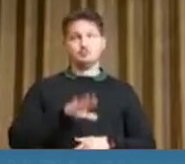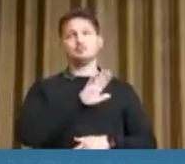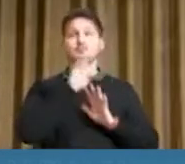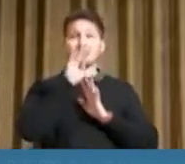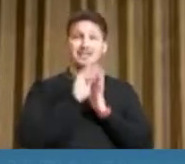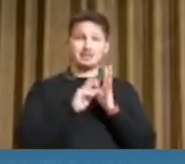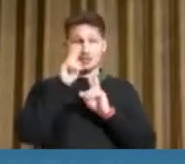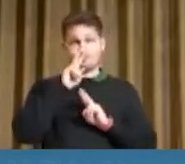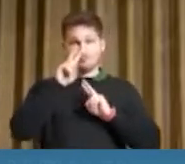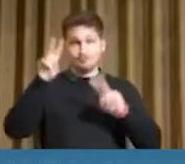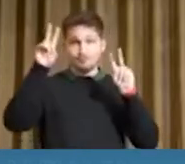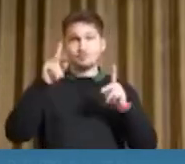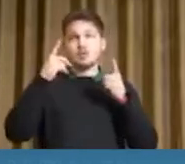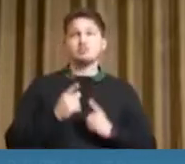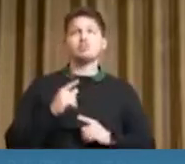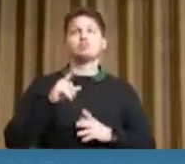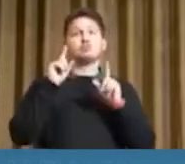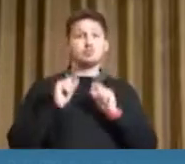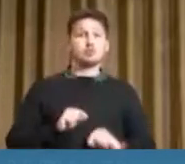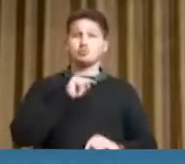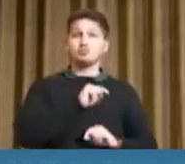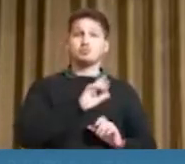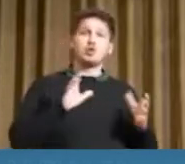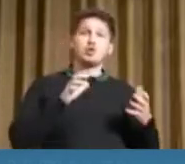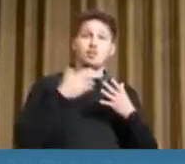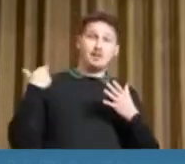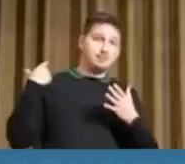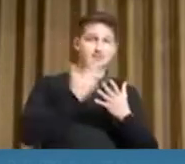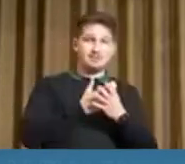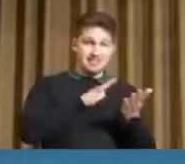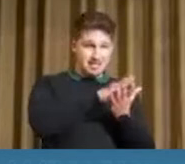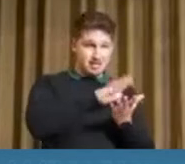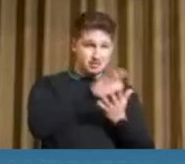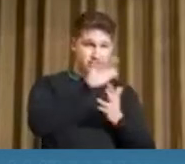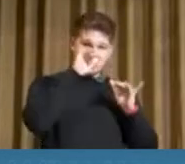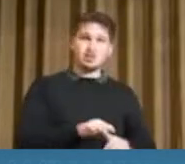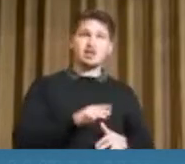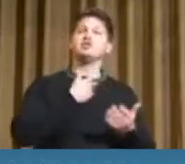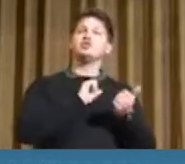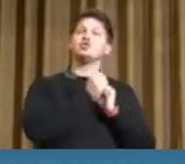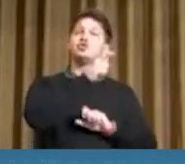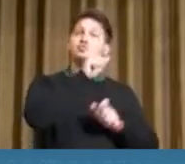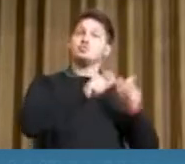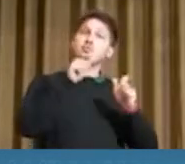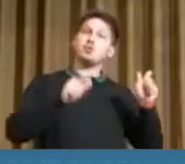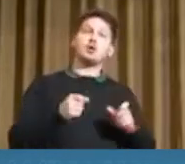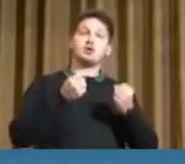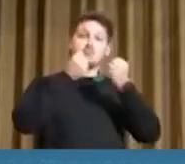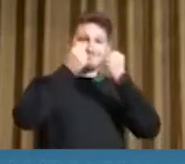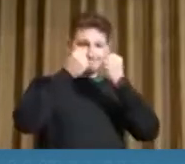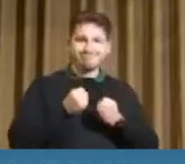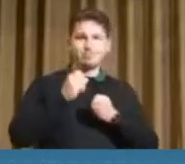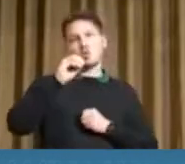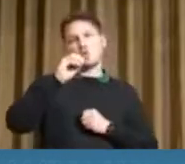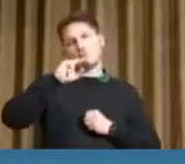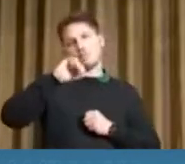jetzt in dieser Gruppe, die wir bis zu dem Zeitpunkt ausgewertet haben, vorwiegend Sportler, Sportlerinnen haben, die nicht